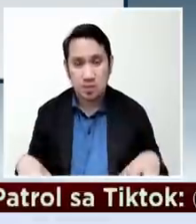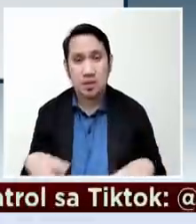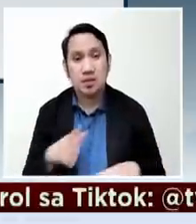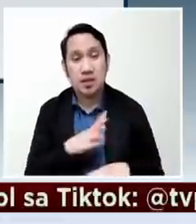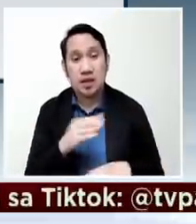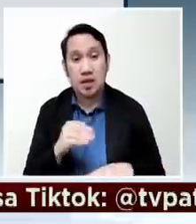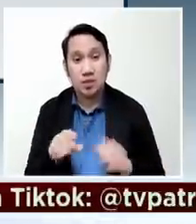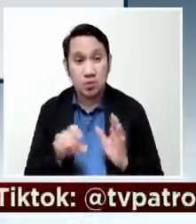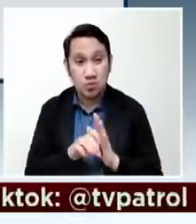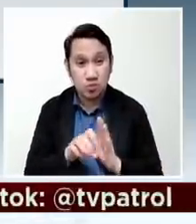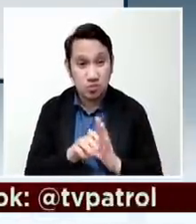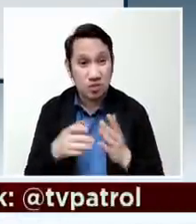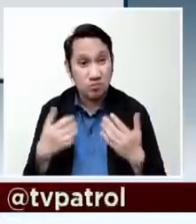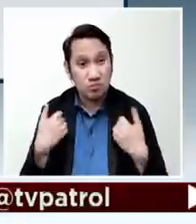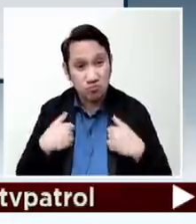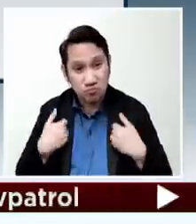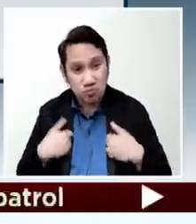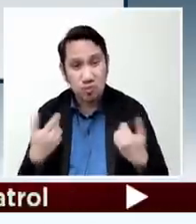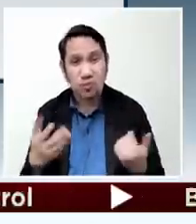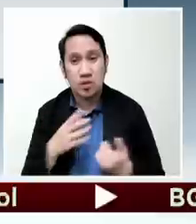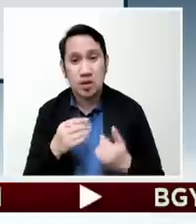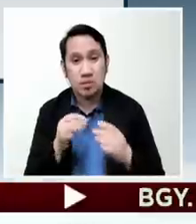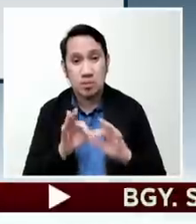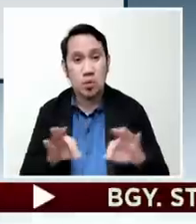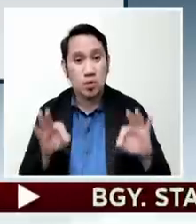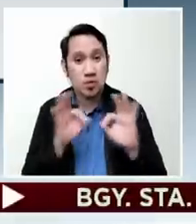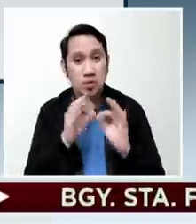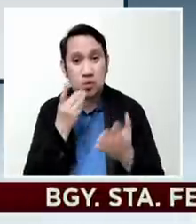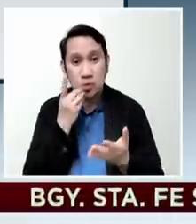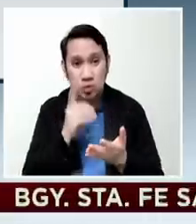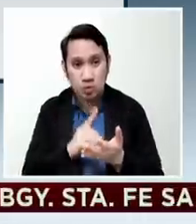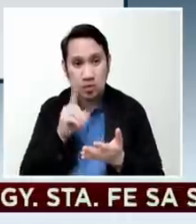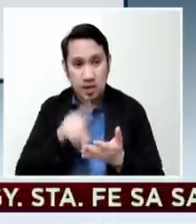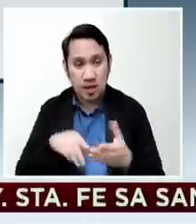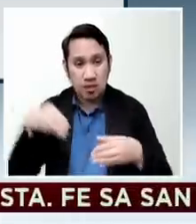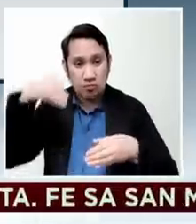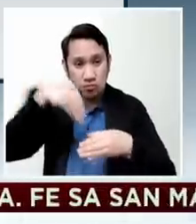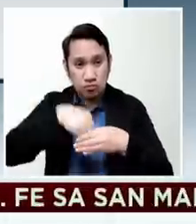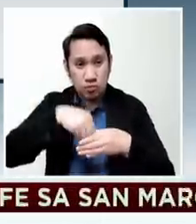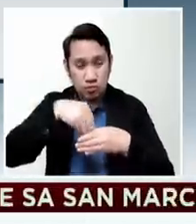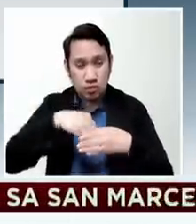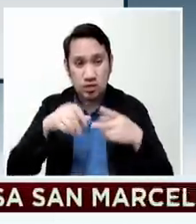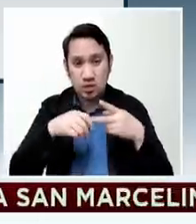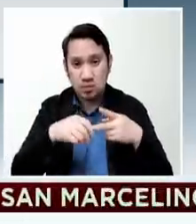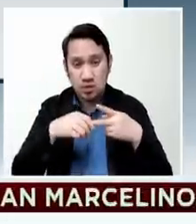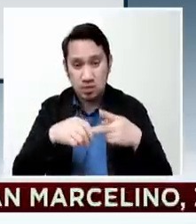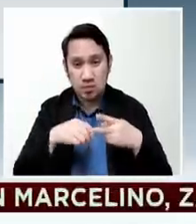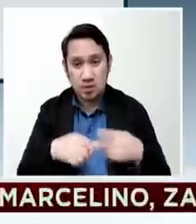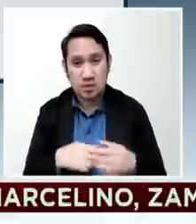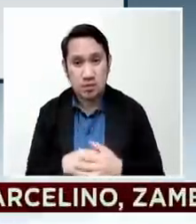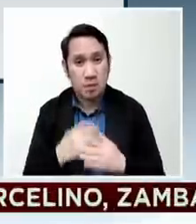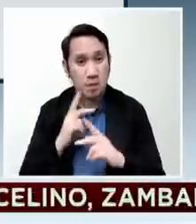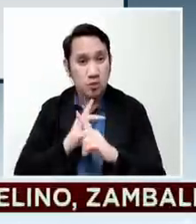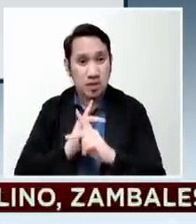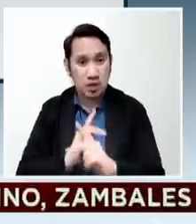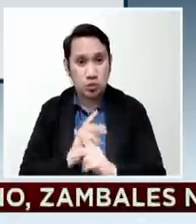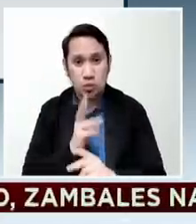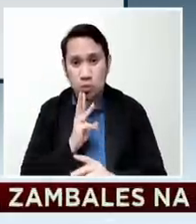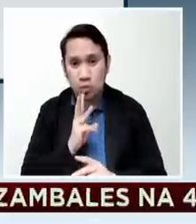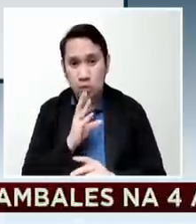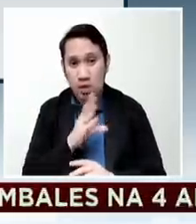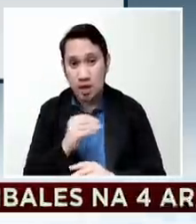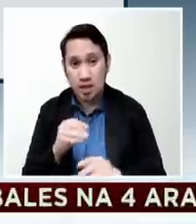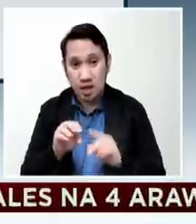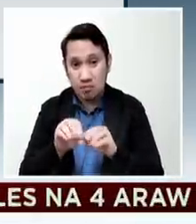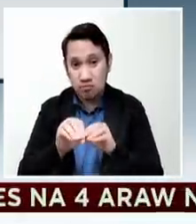toiletry kit. Ang mga mahalagang dokumento ilagay sa plastic na di mapapasok basta-basta ng tubig. Lagyan din ng